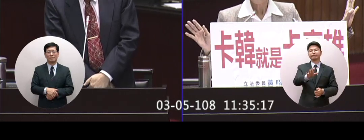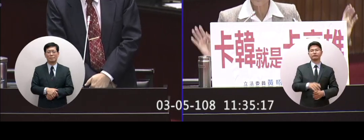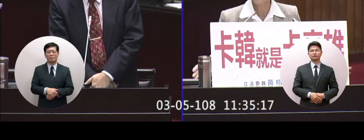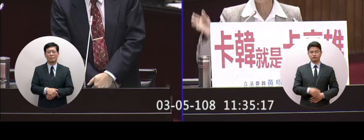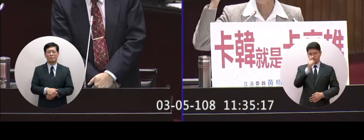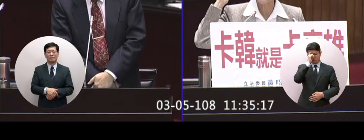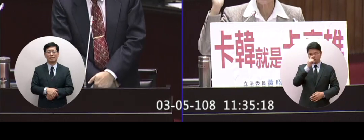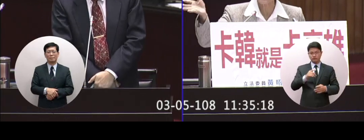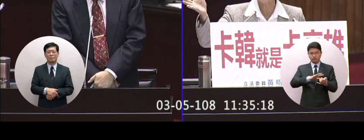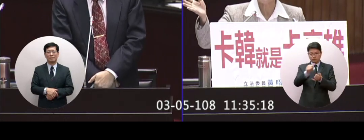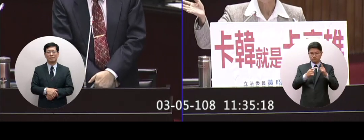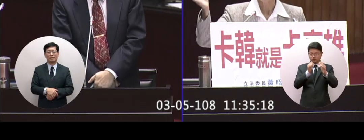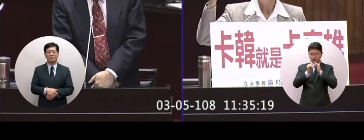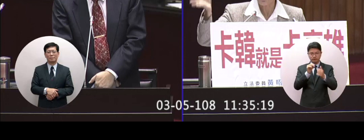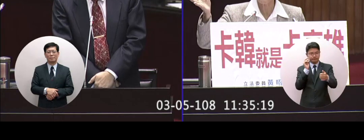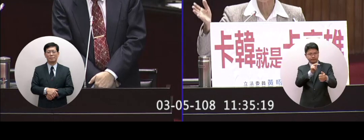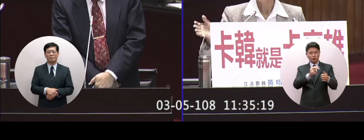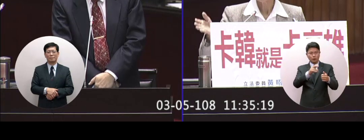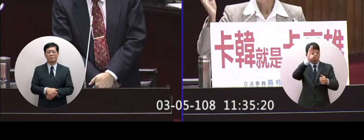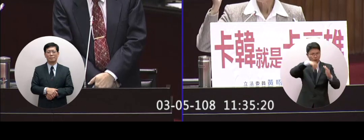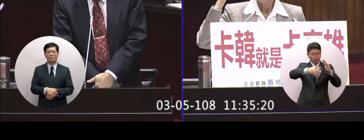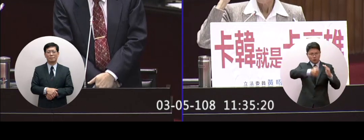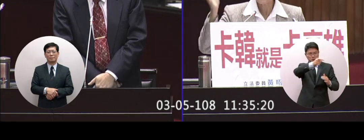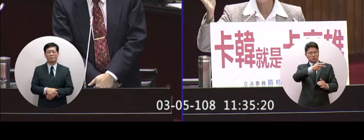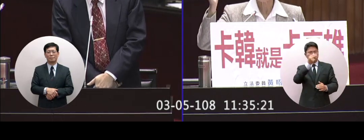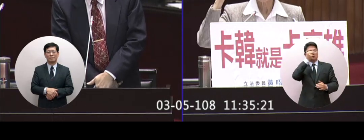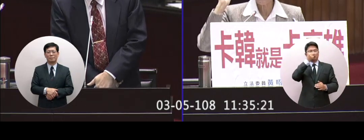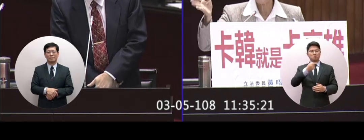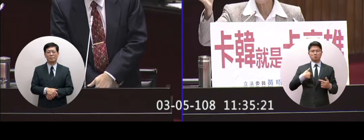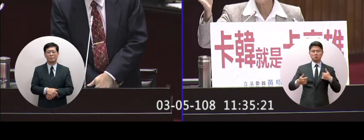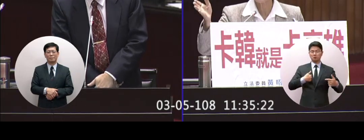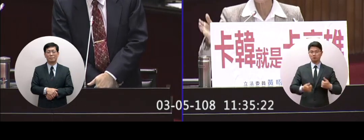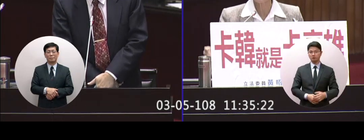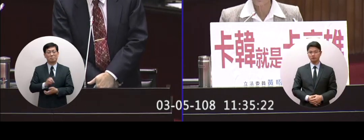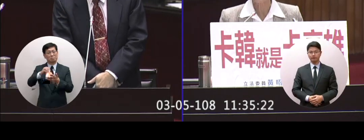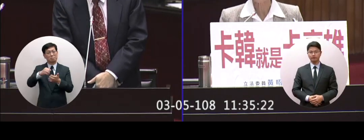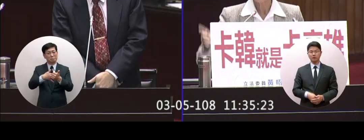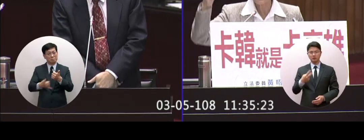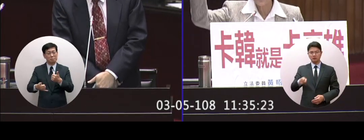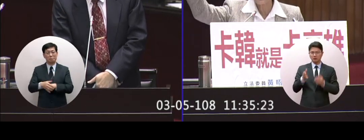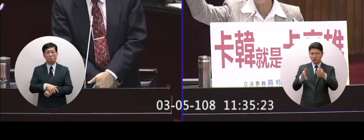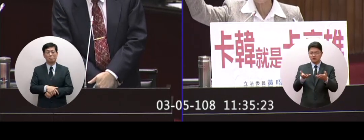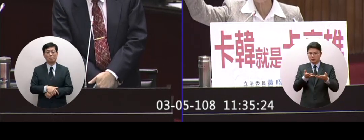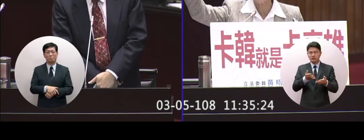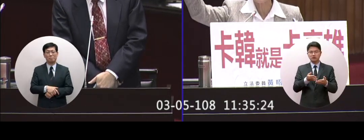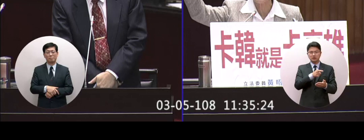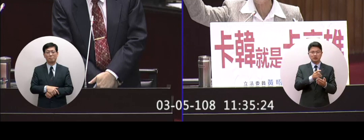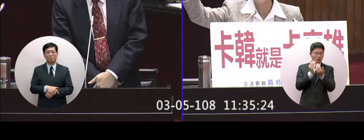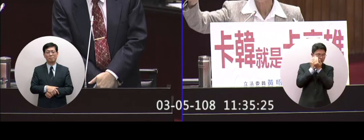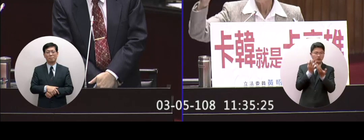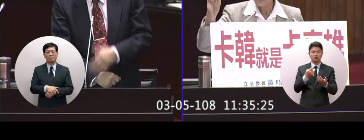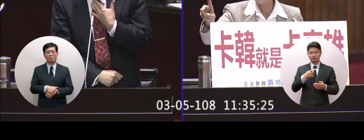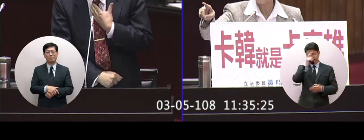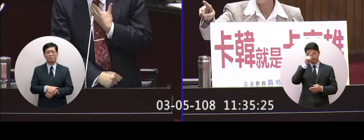民看到我们苏院长傲慢，而且不面对现实的一个状况，这是第一个我要让全国人